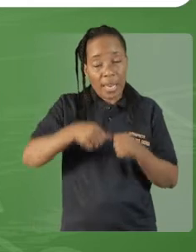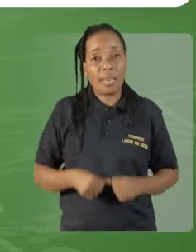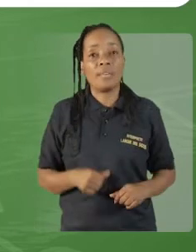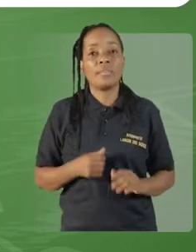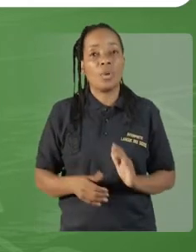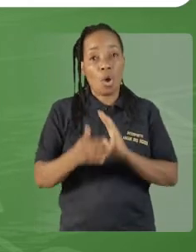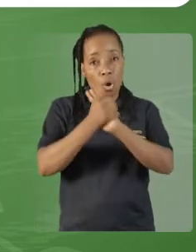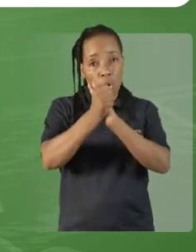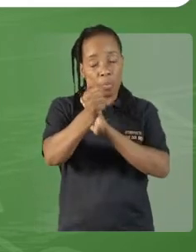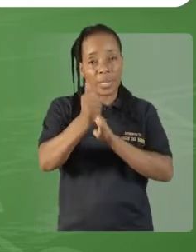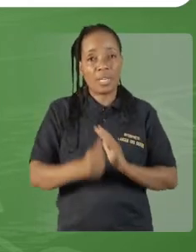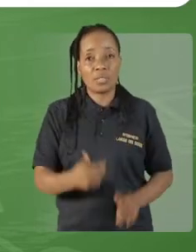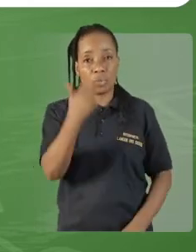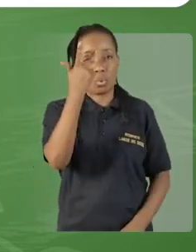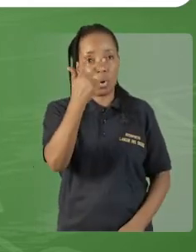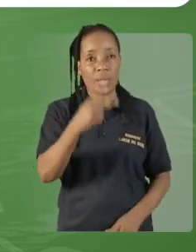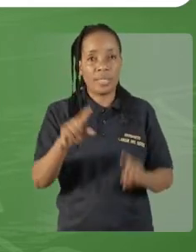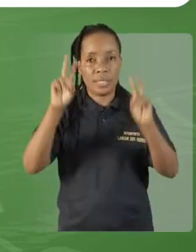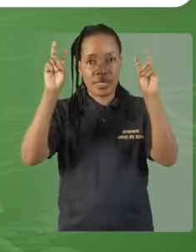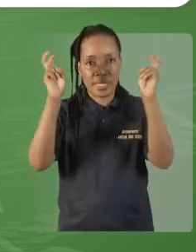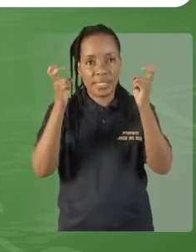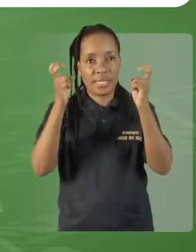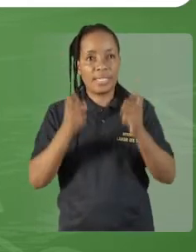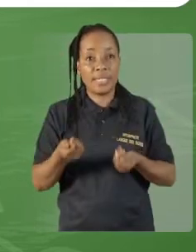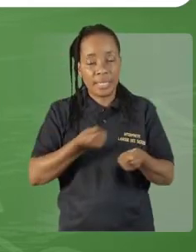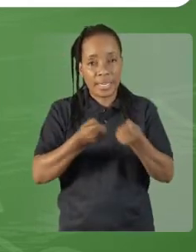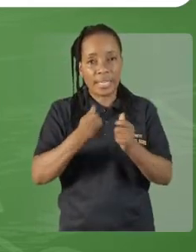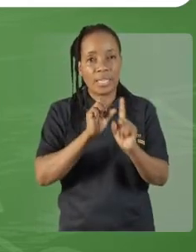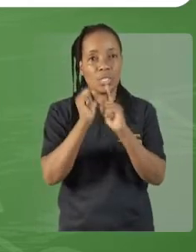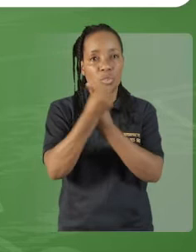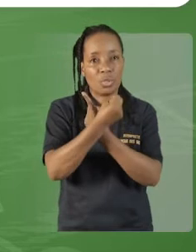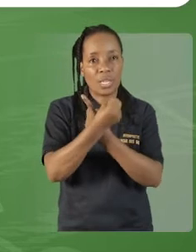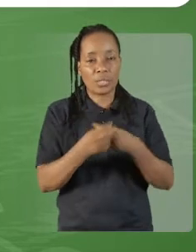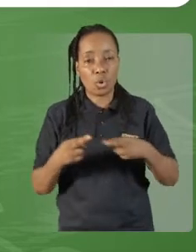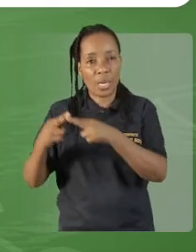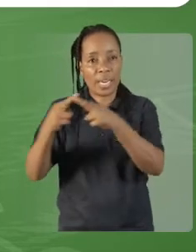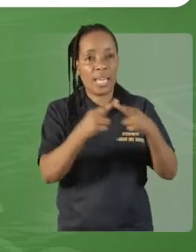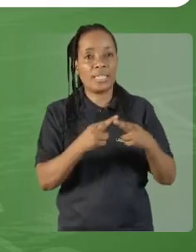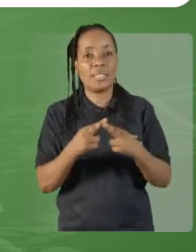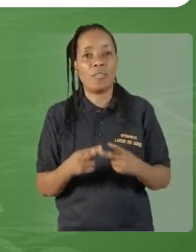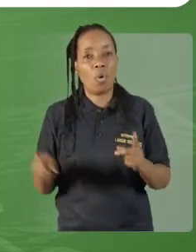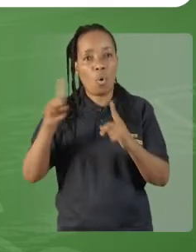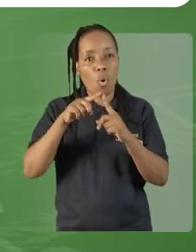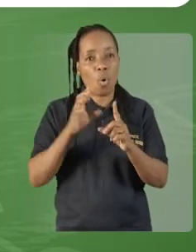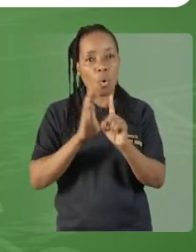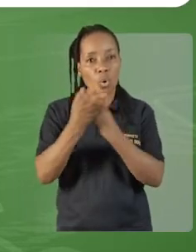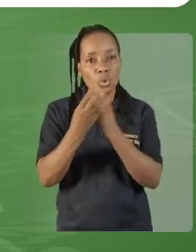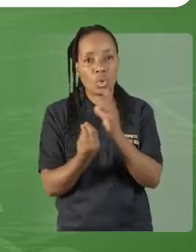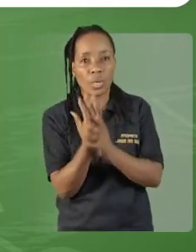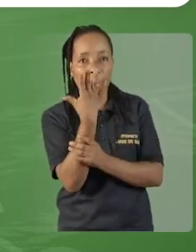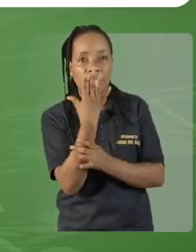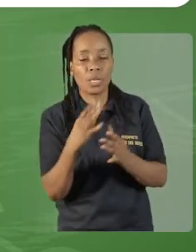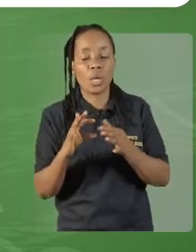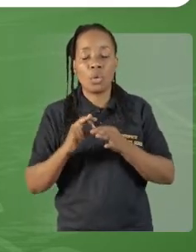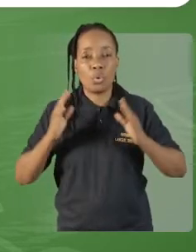3 s'intitule « Traiter une situation relative aux conditions d'épanouissement